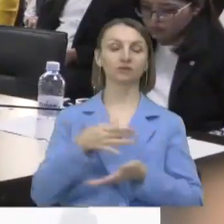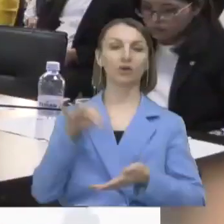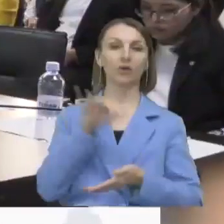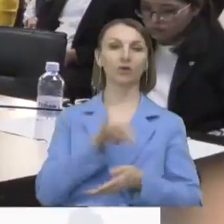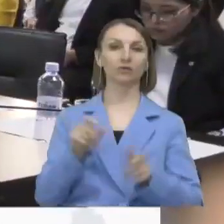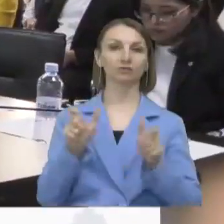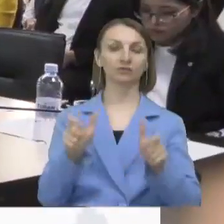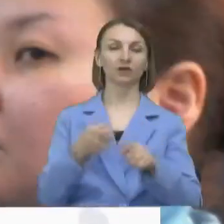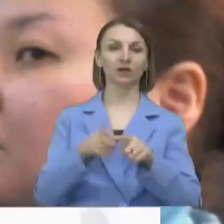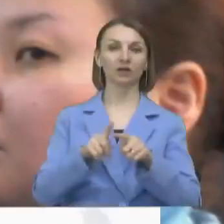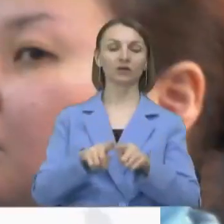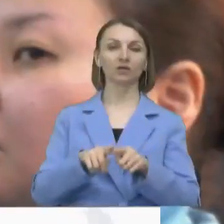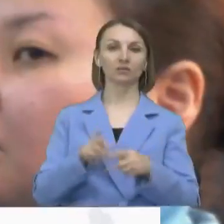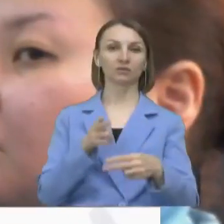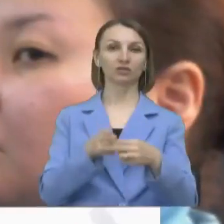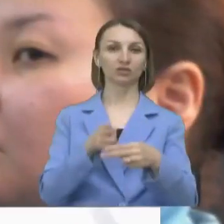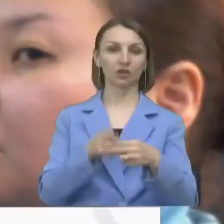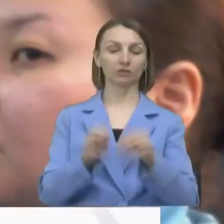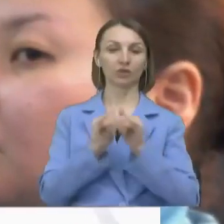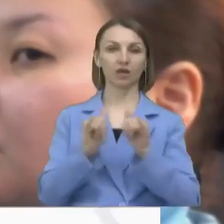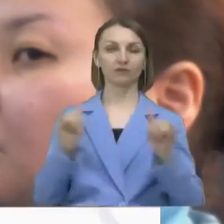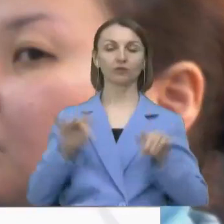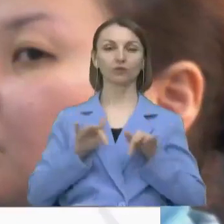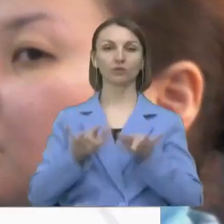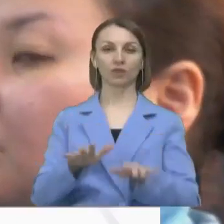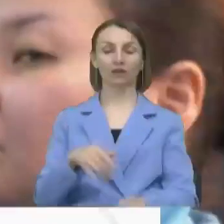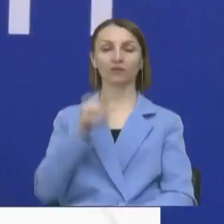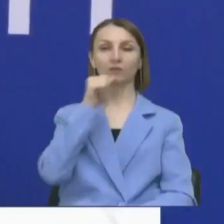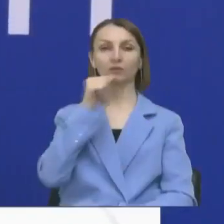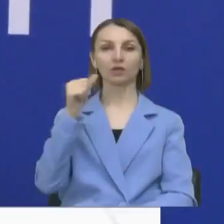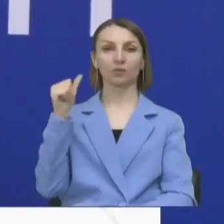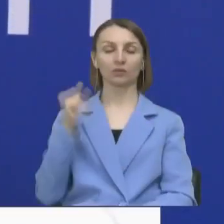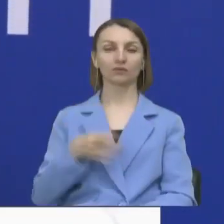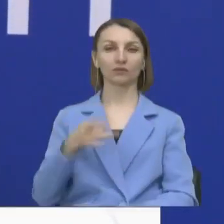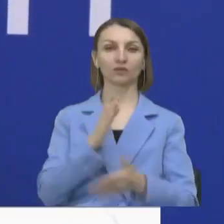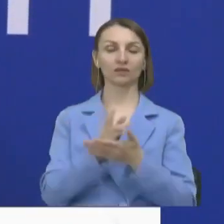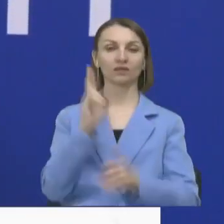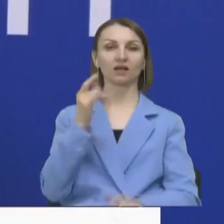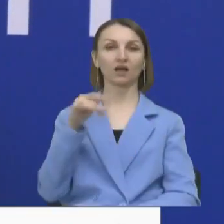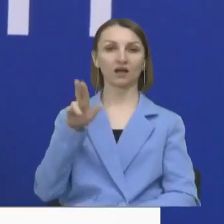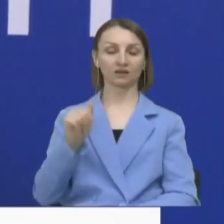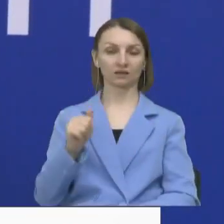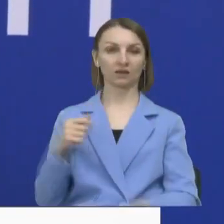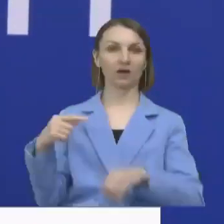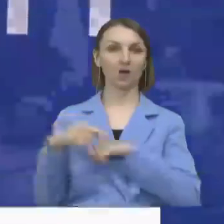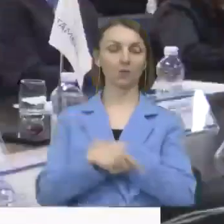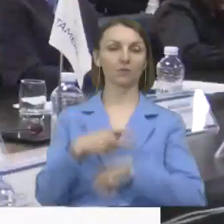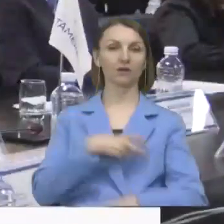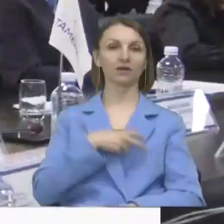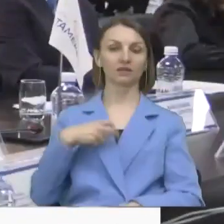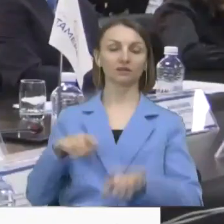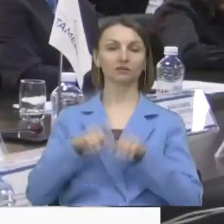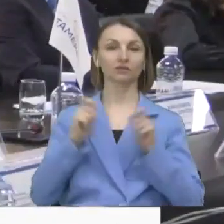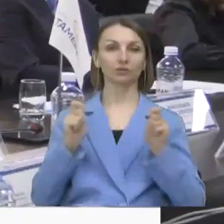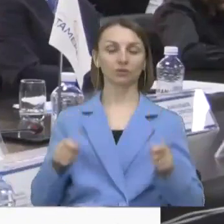порой препятствуют развитию дела. Напомним, в прошлом году в регионе разработана карта коррупционных рисков. Она создана на